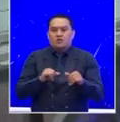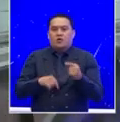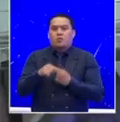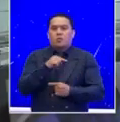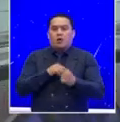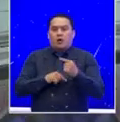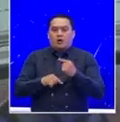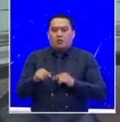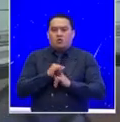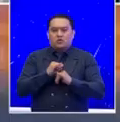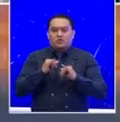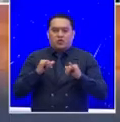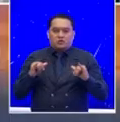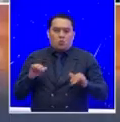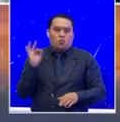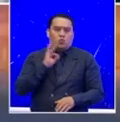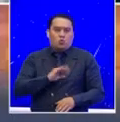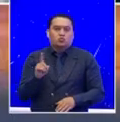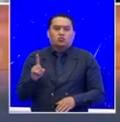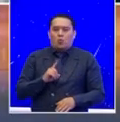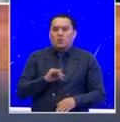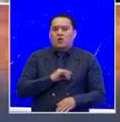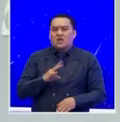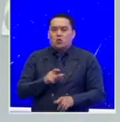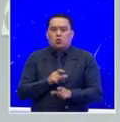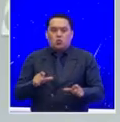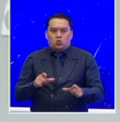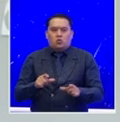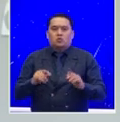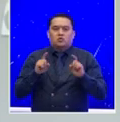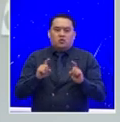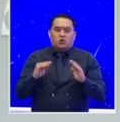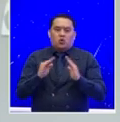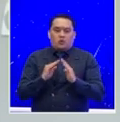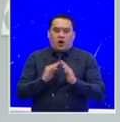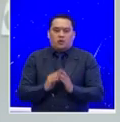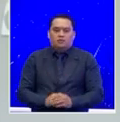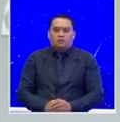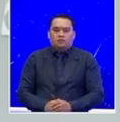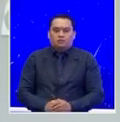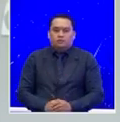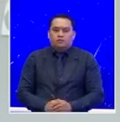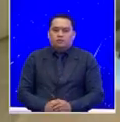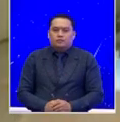обороты небывалыми темпами, пользуясь тем, что сотни миллионов людей сидят по домам.